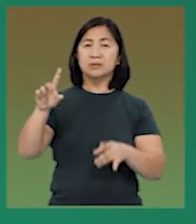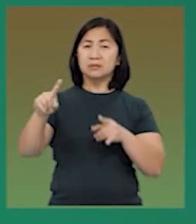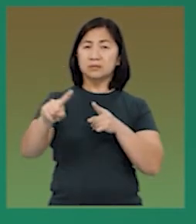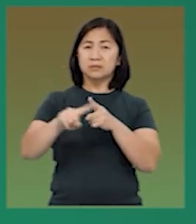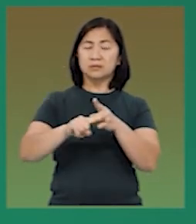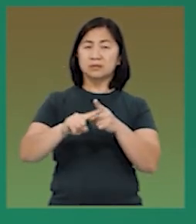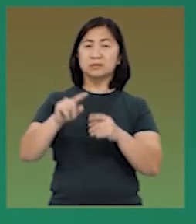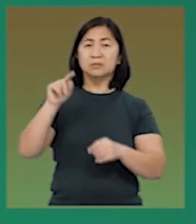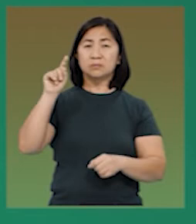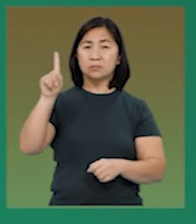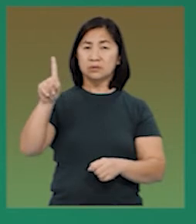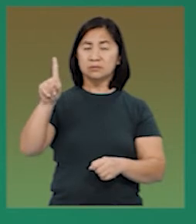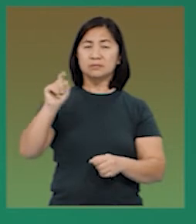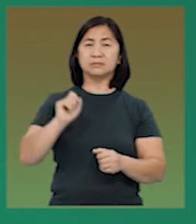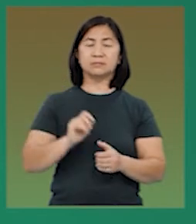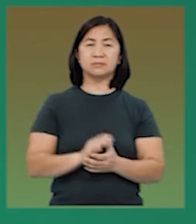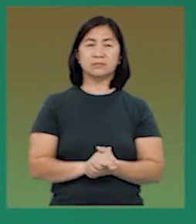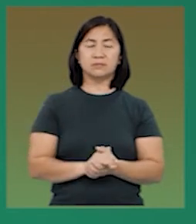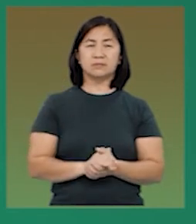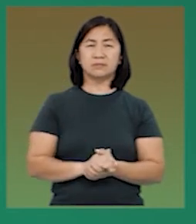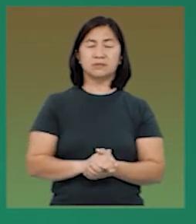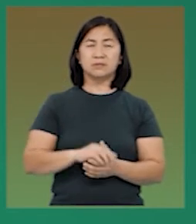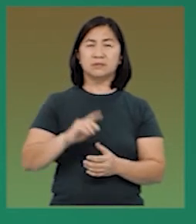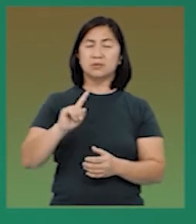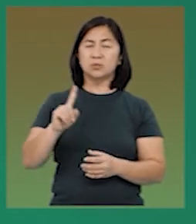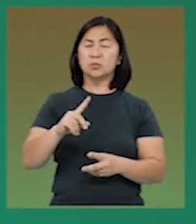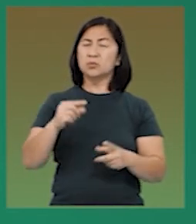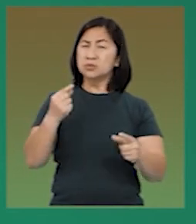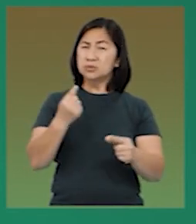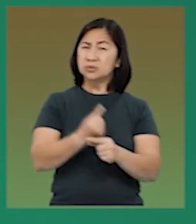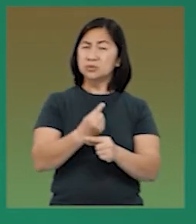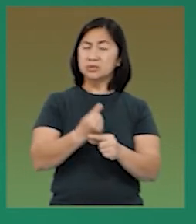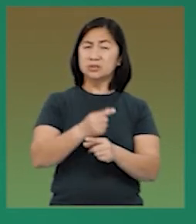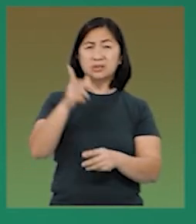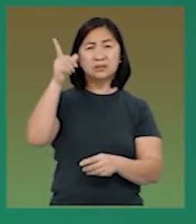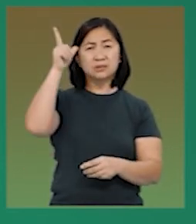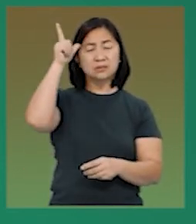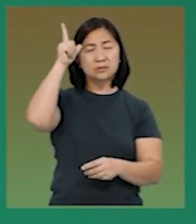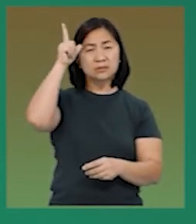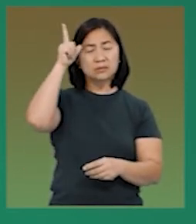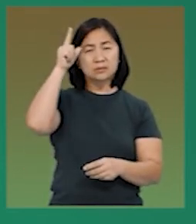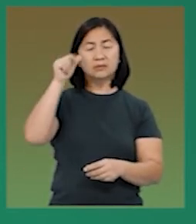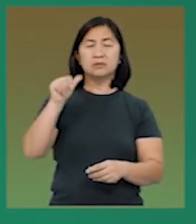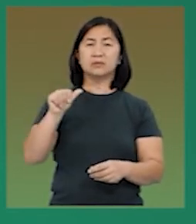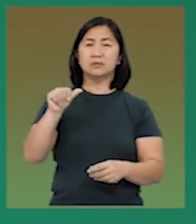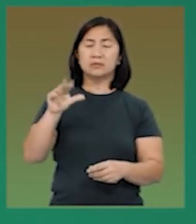15 divided by 1. Ano ang quotient, Lino?